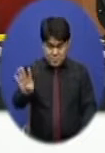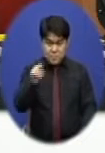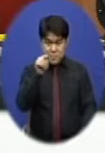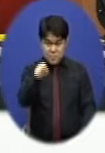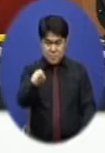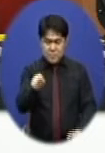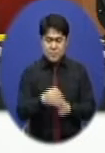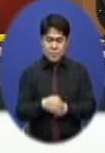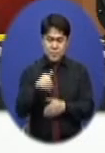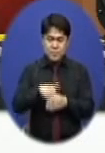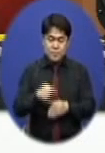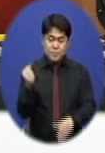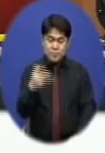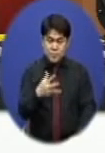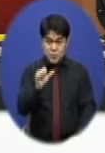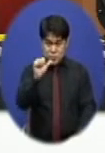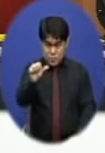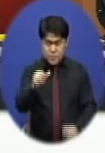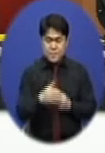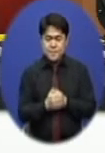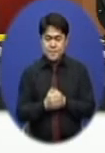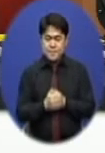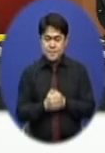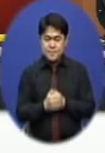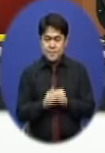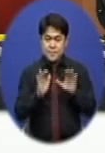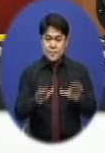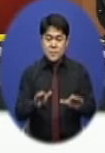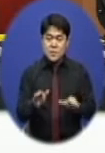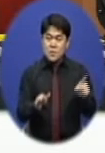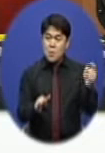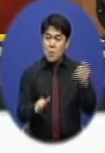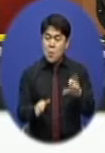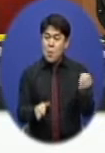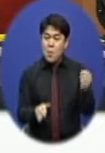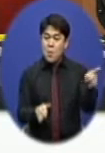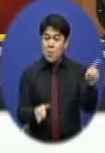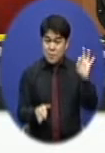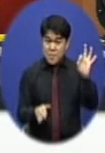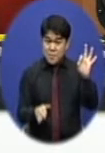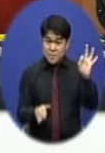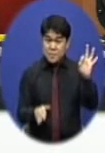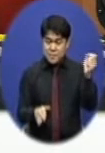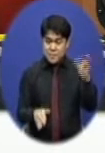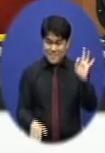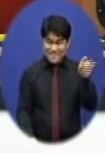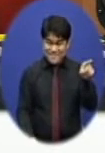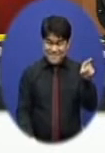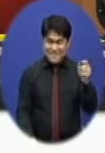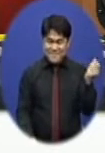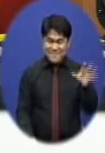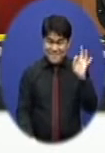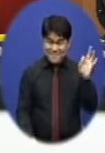060-608-1004번입니다. 네. 심사투표 번호가 5번이죠. 5번이죠. 네. 자, 몇 번째인가요? 10번째. 10번째 참가잖아요.